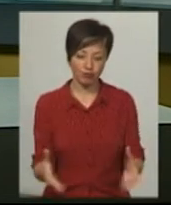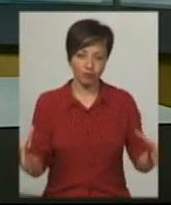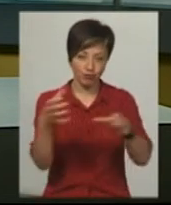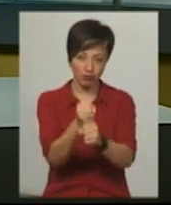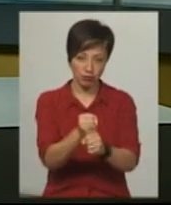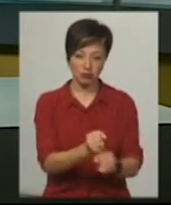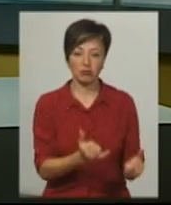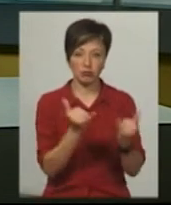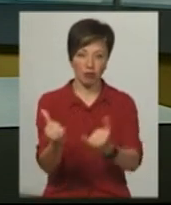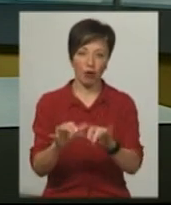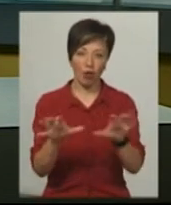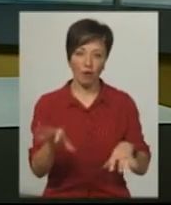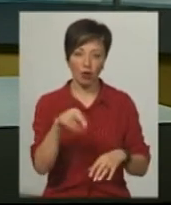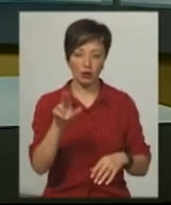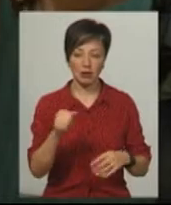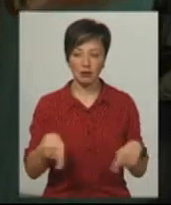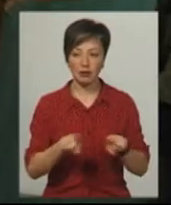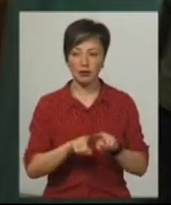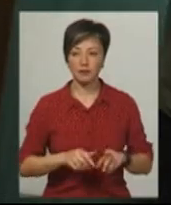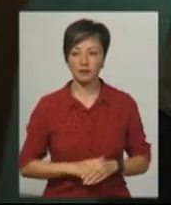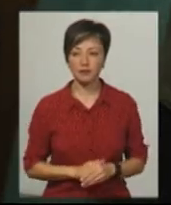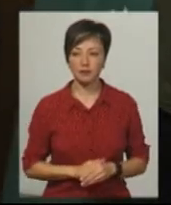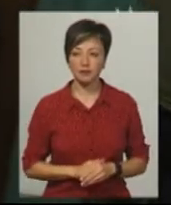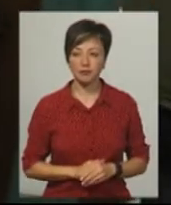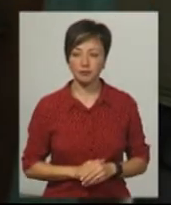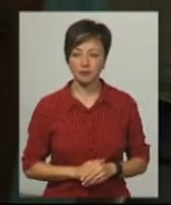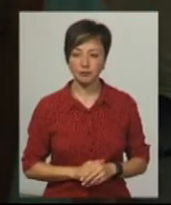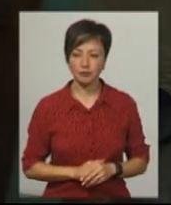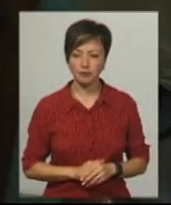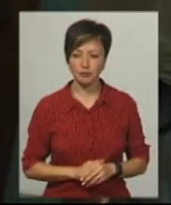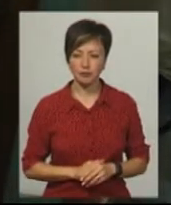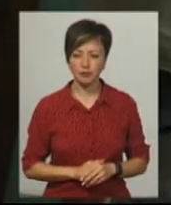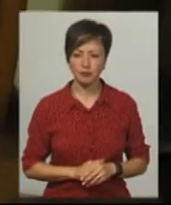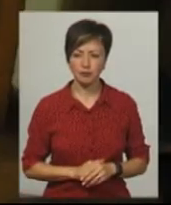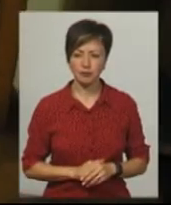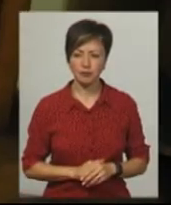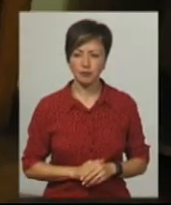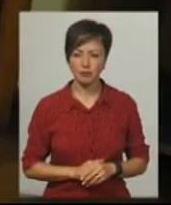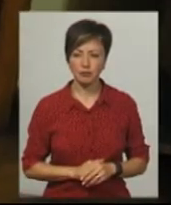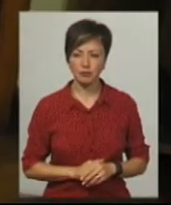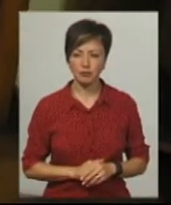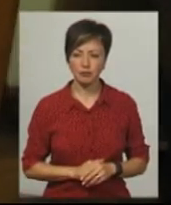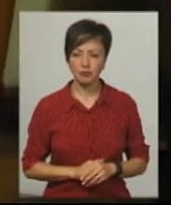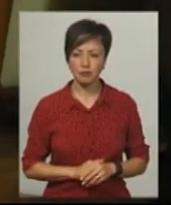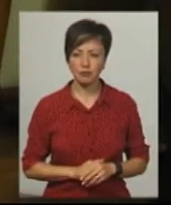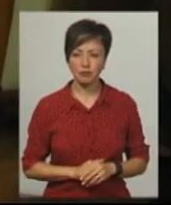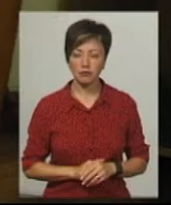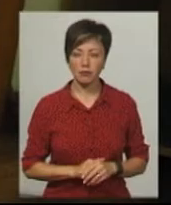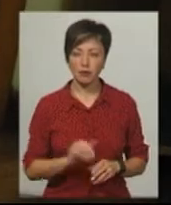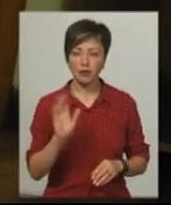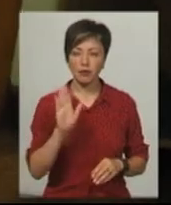голові Хмельницької ОДА, так. Я виламав та турніки, я не хочу ще ламати двері. Тому такий презент.